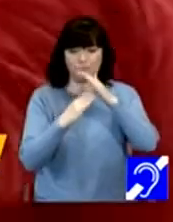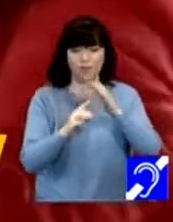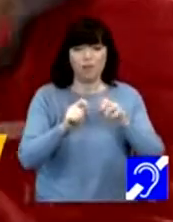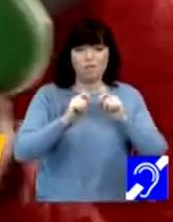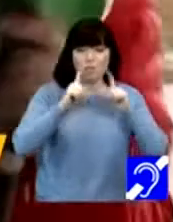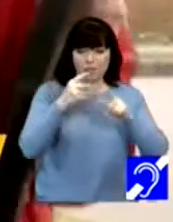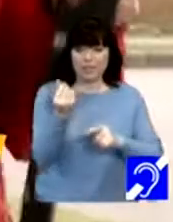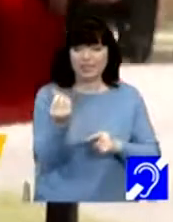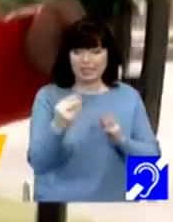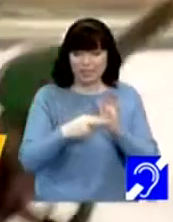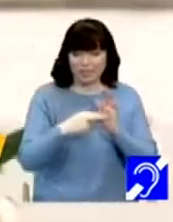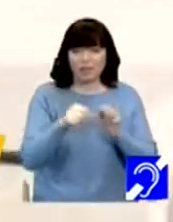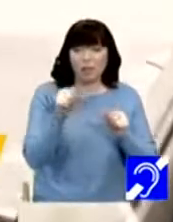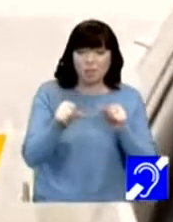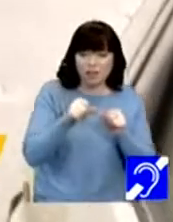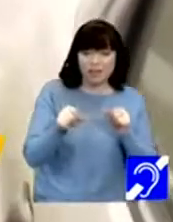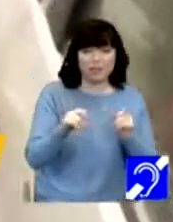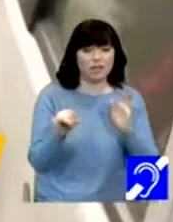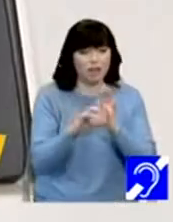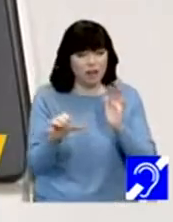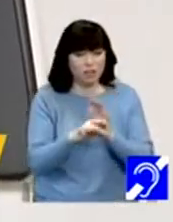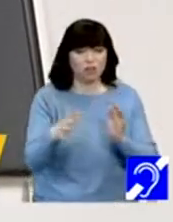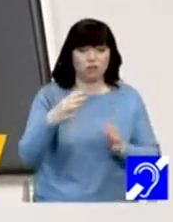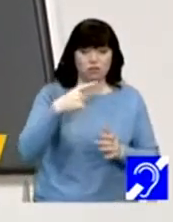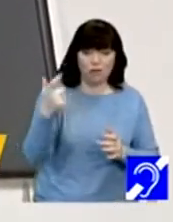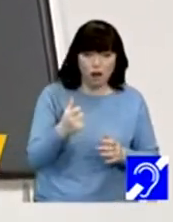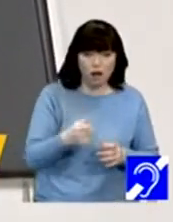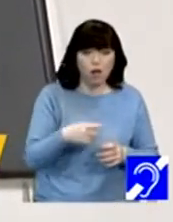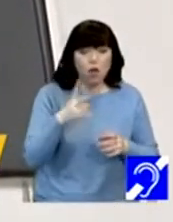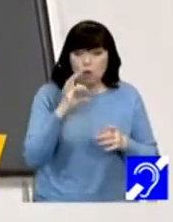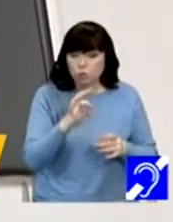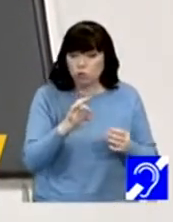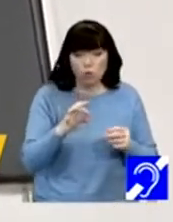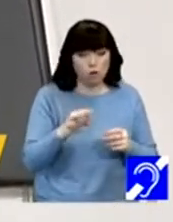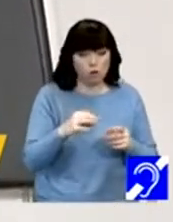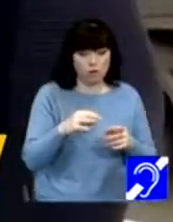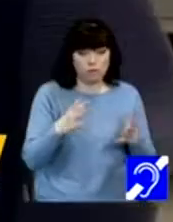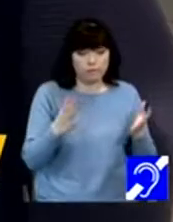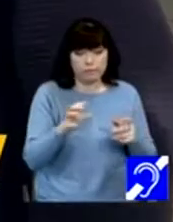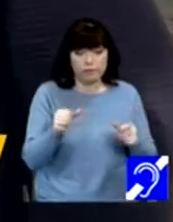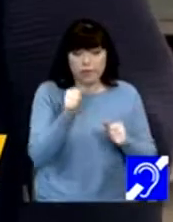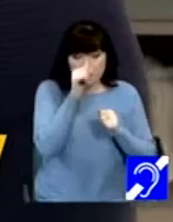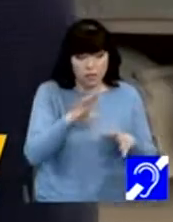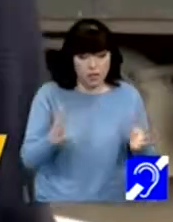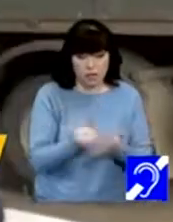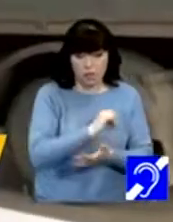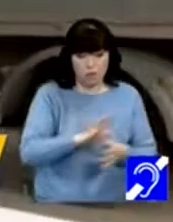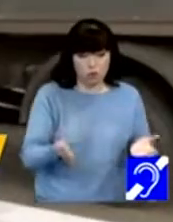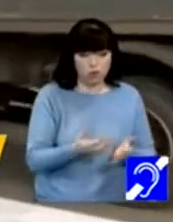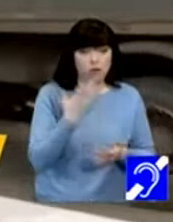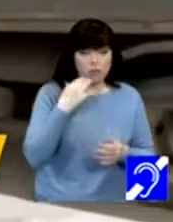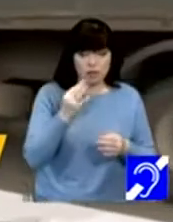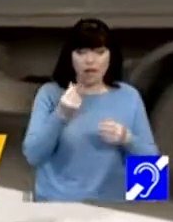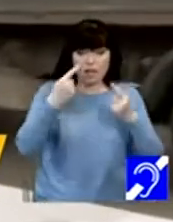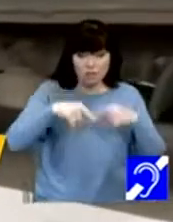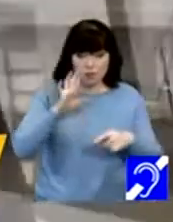Ucraina prețurile la combustibil, energie și alimente. Plafoanele expiră însă în mai, când se așteaptă ca inflația să atingă valori cu